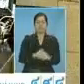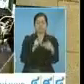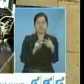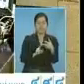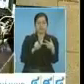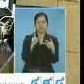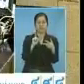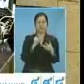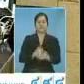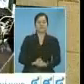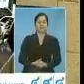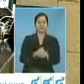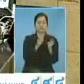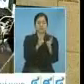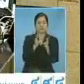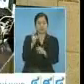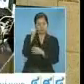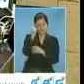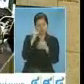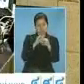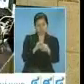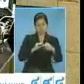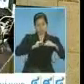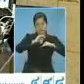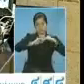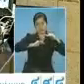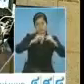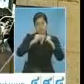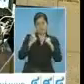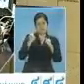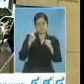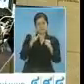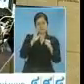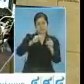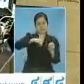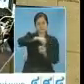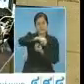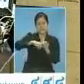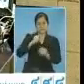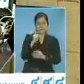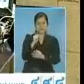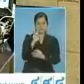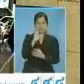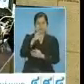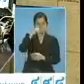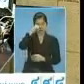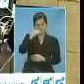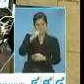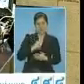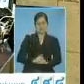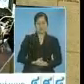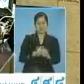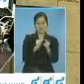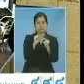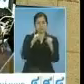3ก็คือแนวคิดในการสร้างความแข็งแรงของเศรษฐกิจของประเทศสู่ความยั่งยืนซึ่งการสร้าง